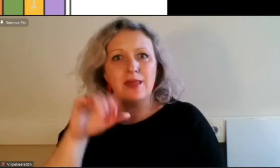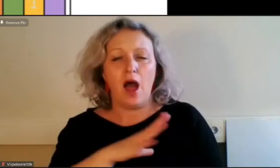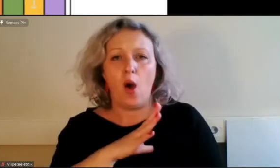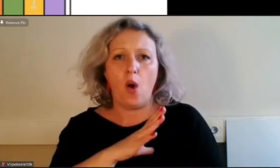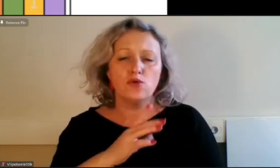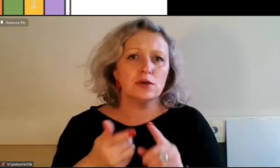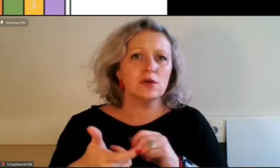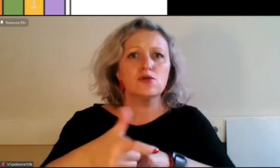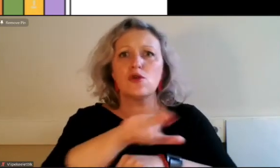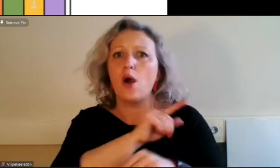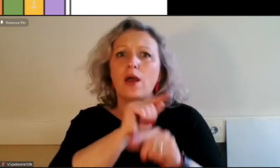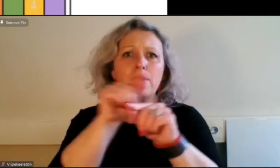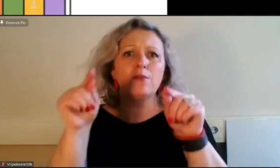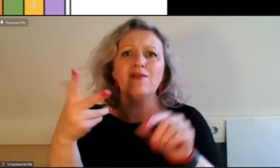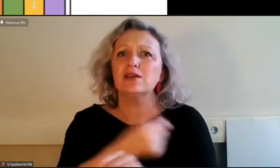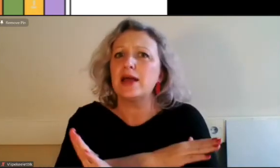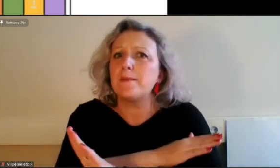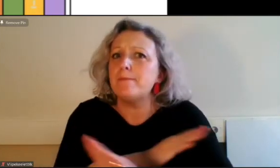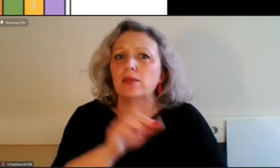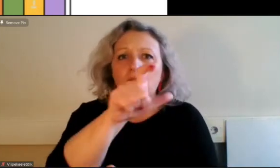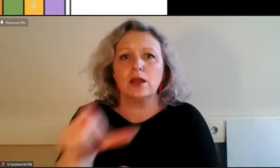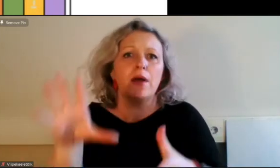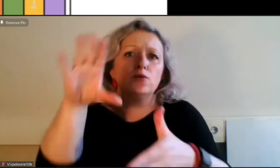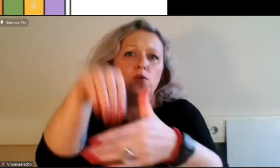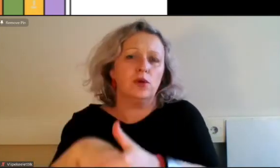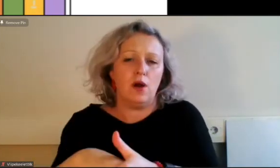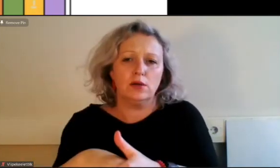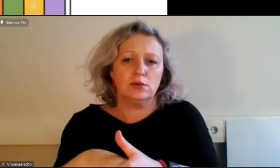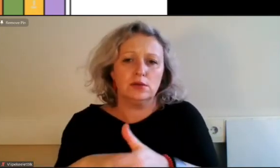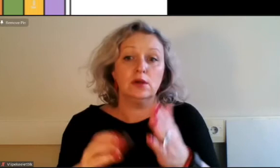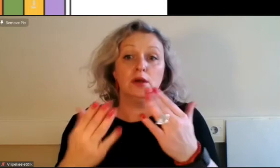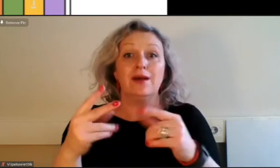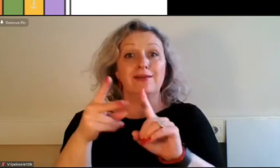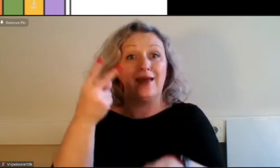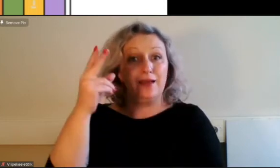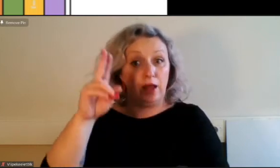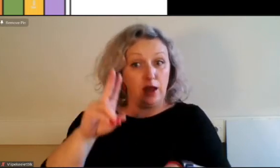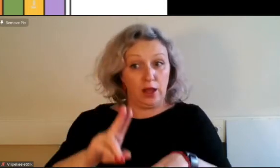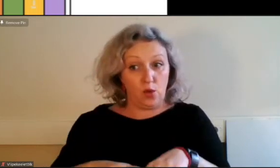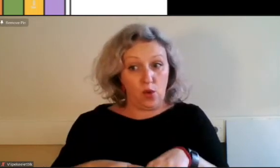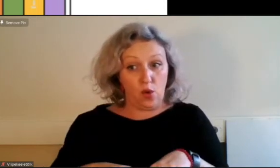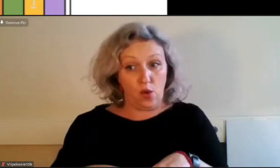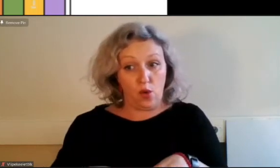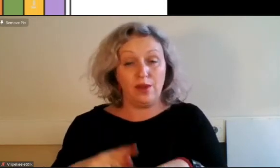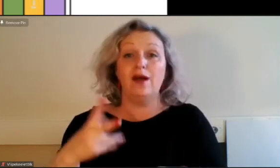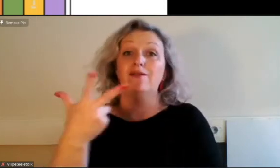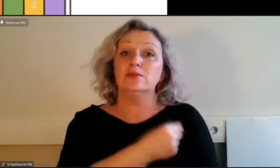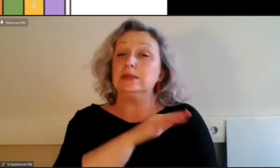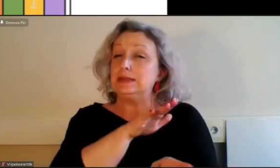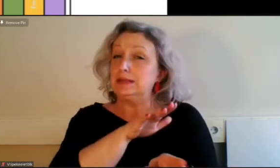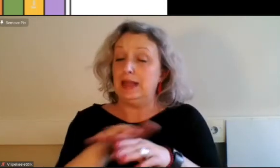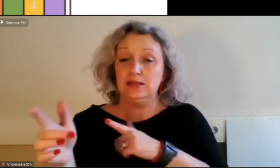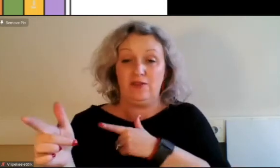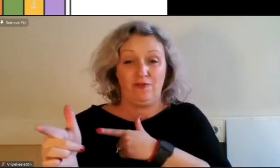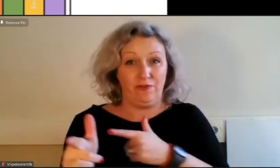Sümptomitega haigestumise eest samamoodi on näha, et mida pikem aeg vaktsineerimisest möödas, seda väiksem see kaitse on.